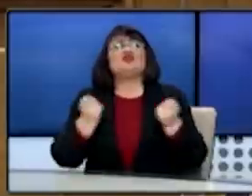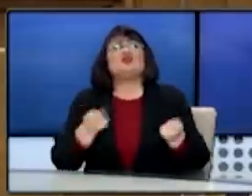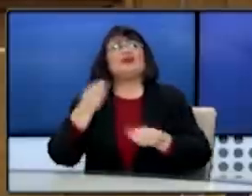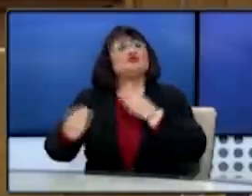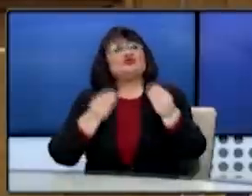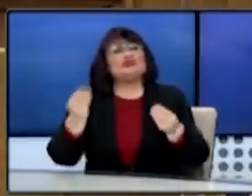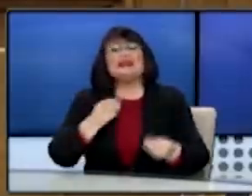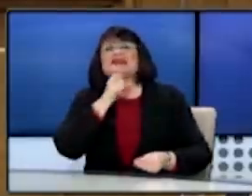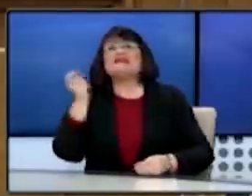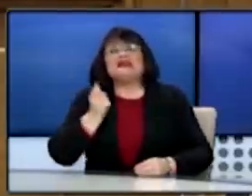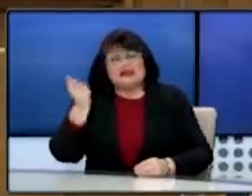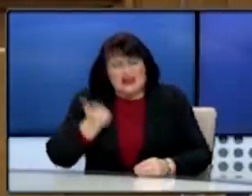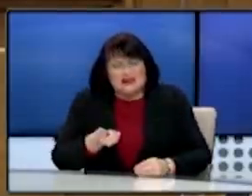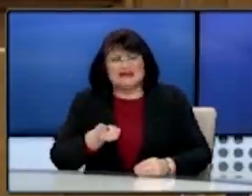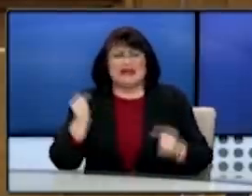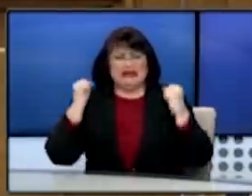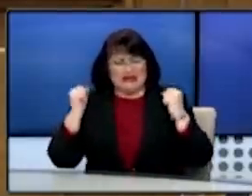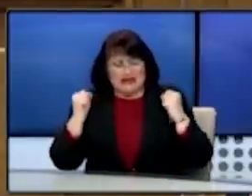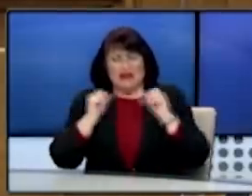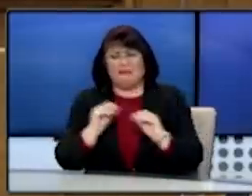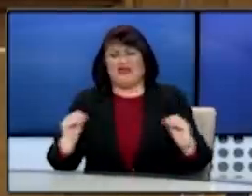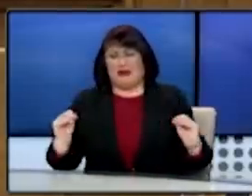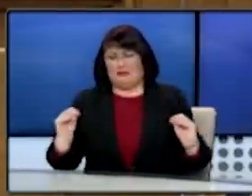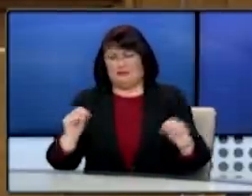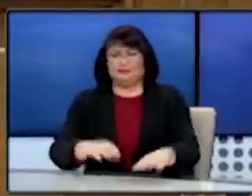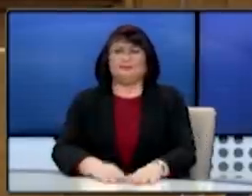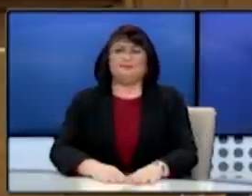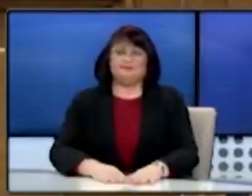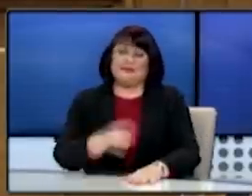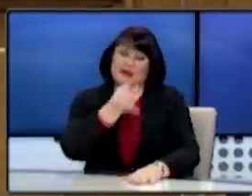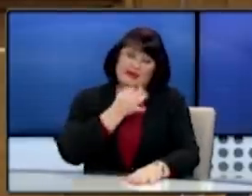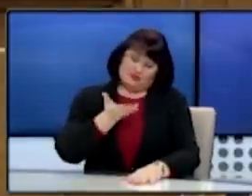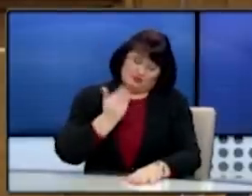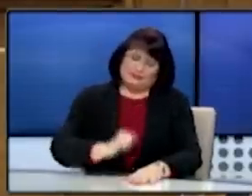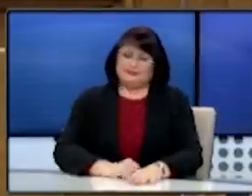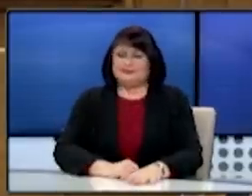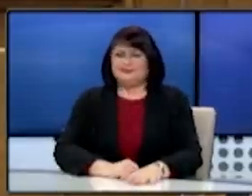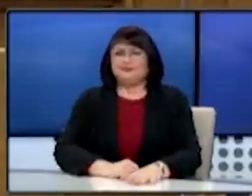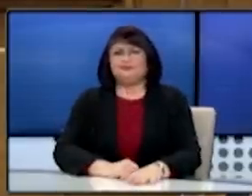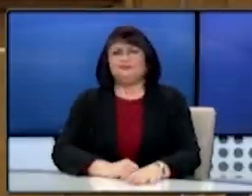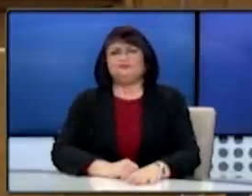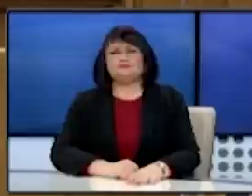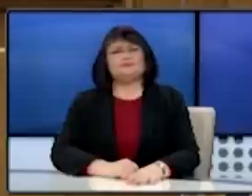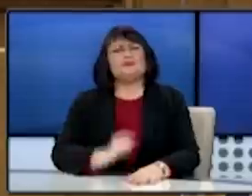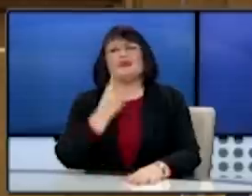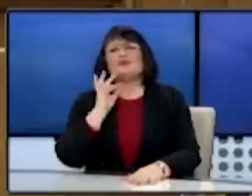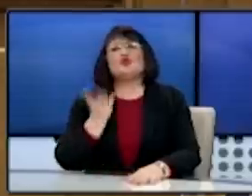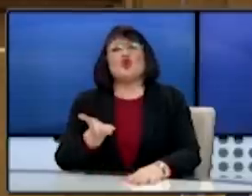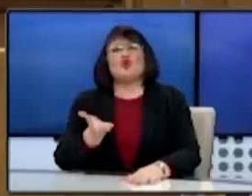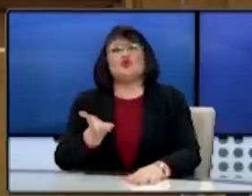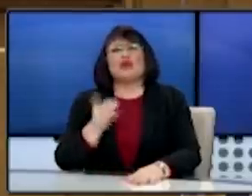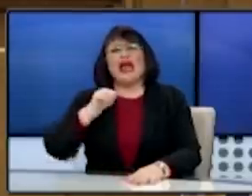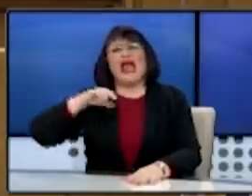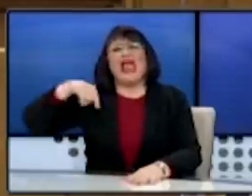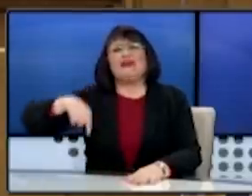εργαζόμενους, για τις συντάξεις, για την υγεία, την παιδεία. Για πείτε μας λοιπόν, γιατί παρά την αύξηση